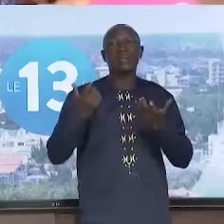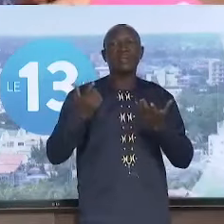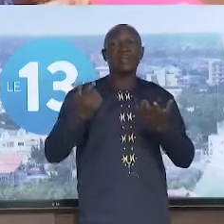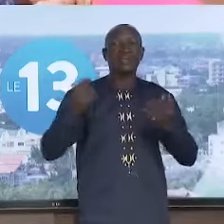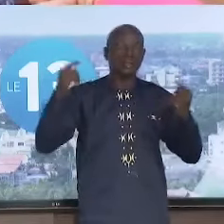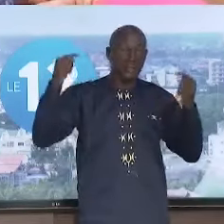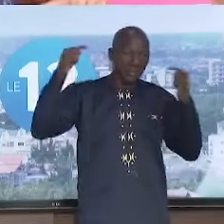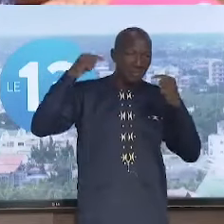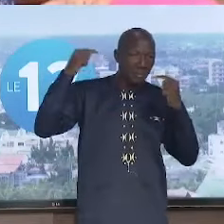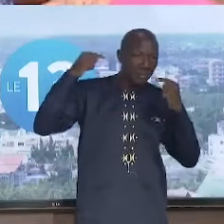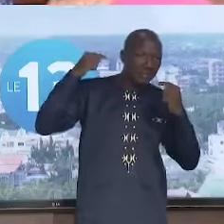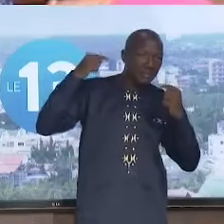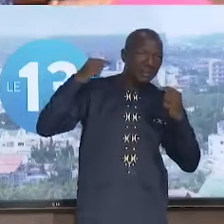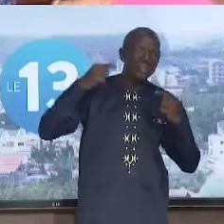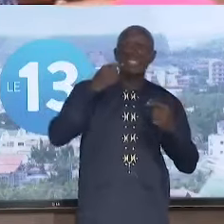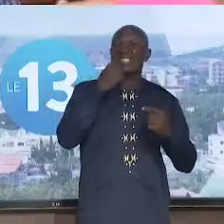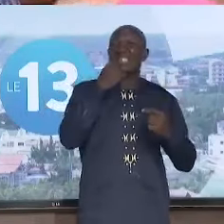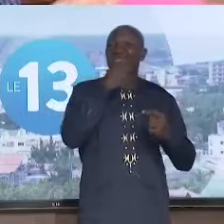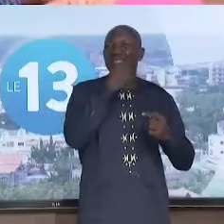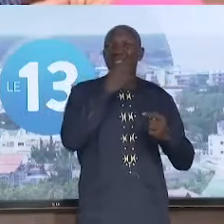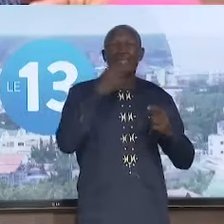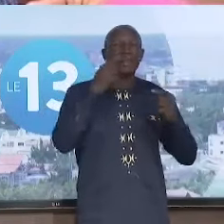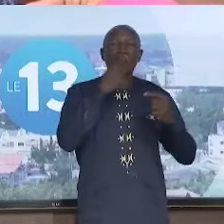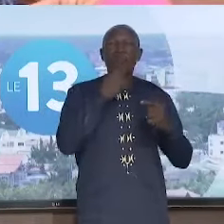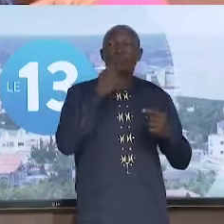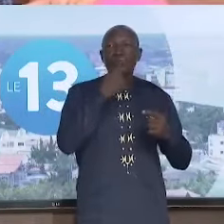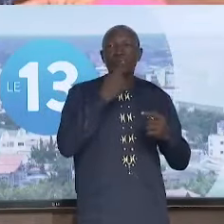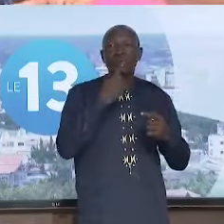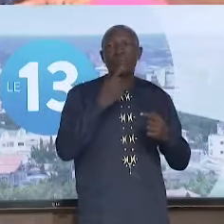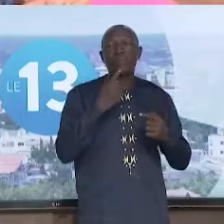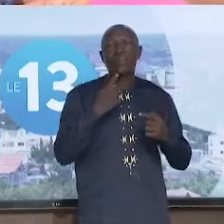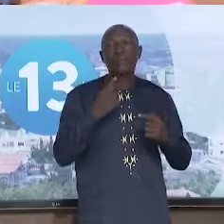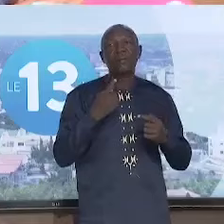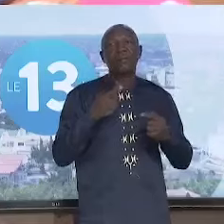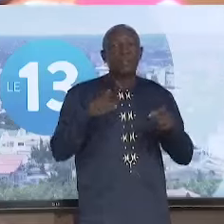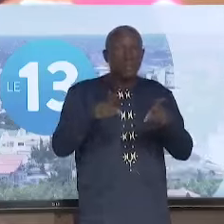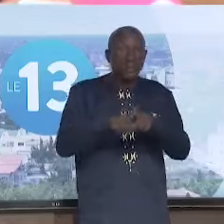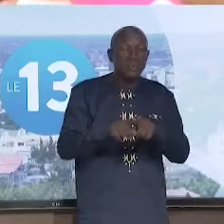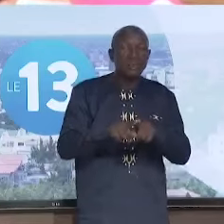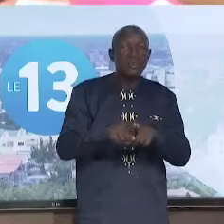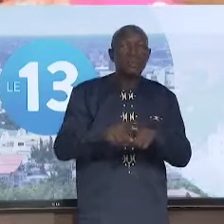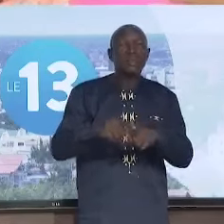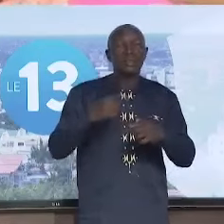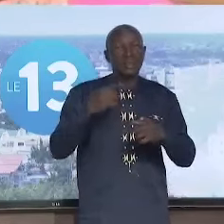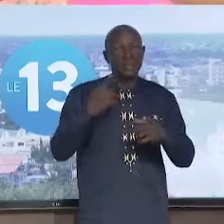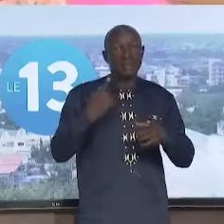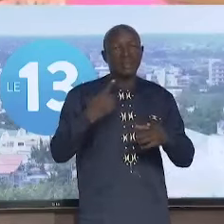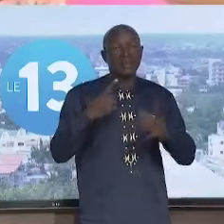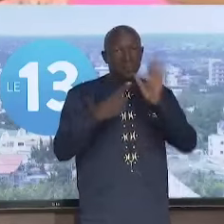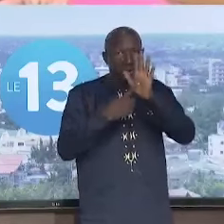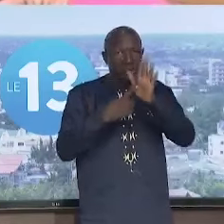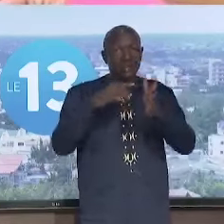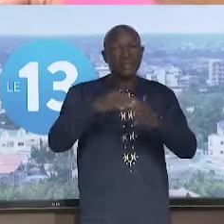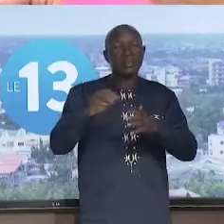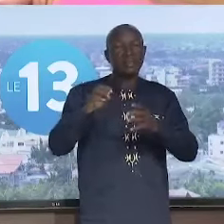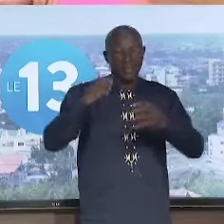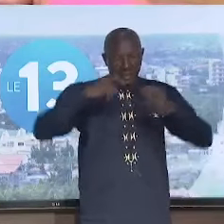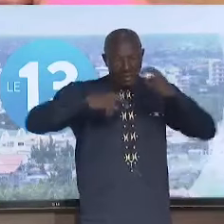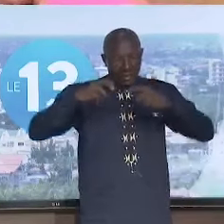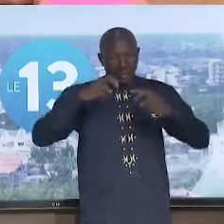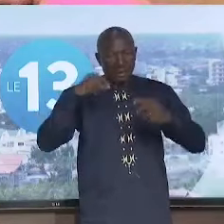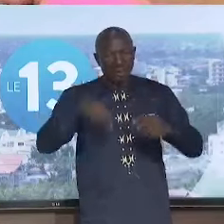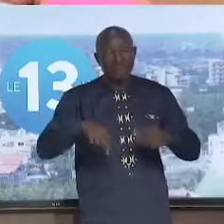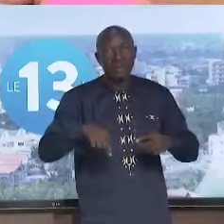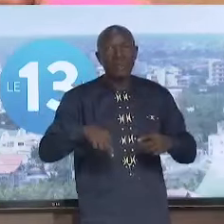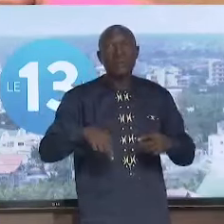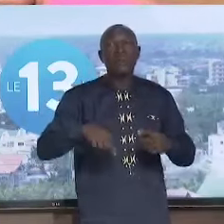affections des gencives de la bouche. Il a été montré également dans cette enquête que autour